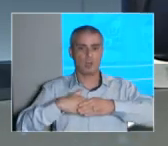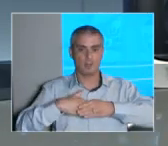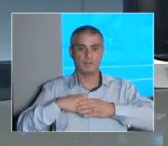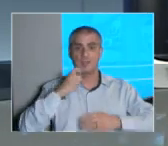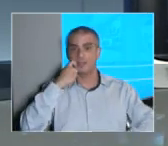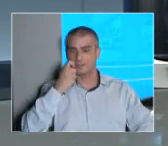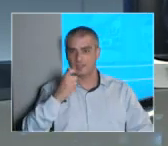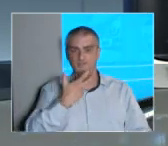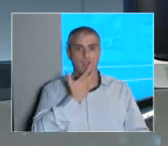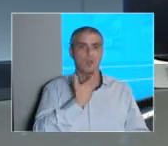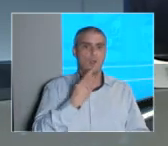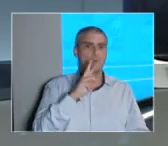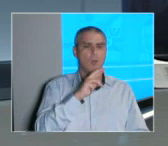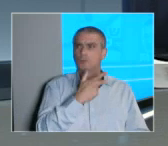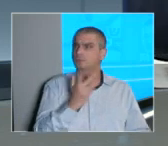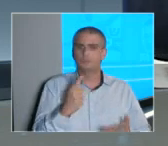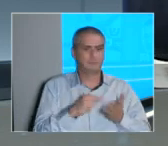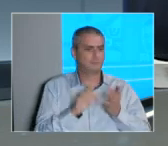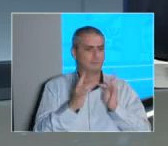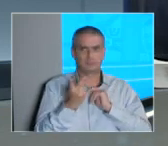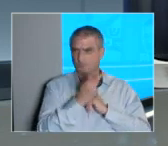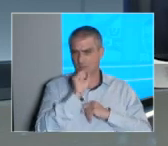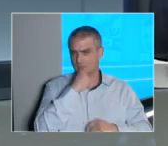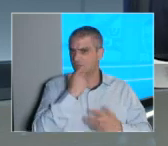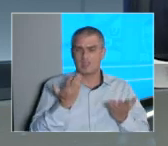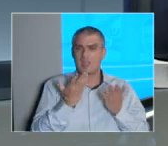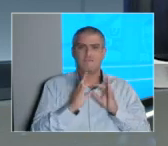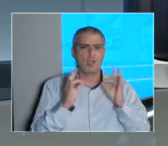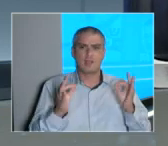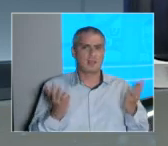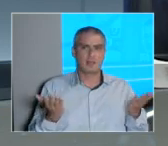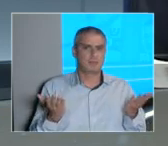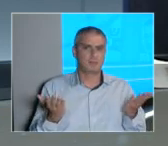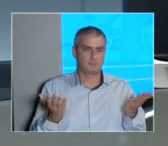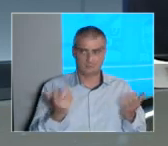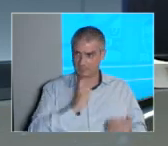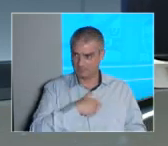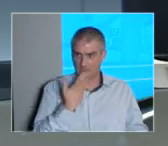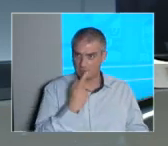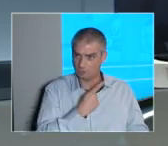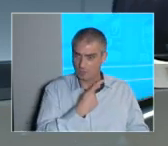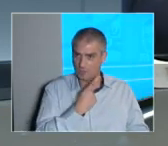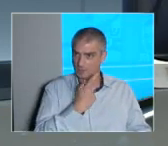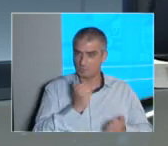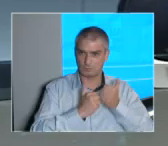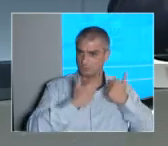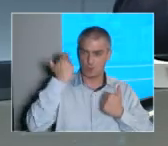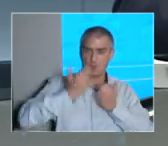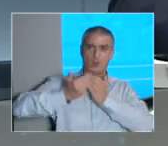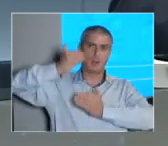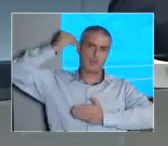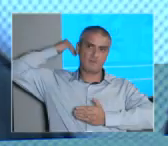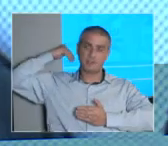דרי ומאיר פורוש, מה תולדות הסכסוך ביניהם? אתה היסטוריון? איפה זה התחיל? מעיריית ירושלים, המרוץ ההוא, או שזה הרבה